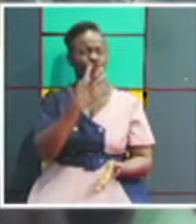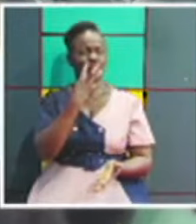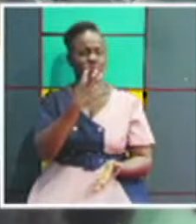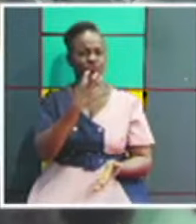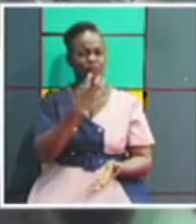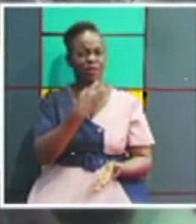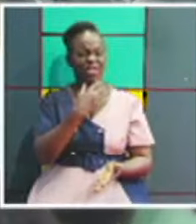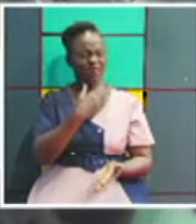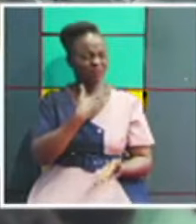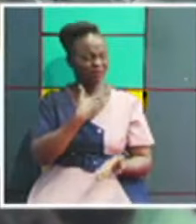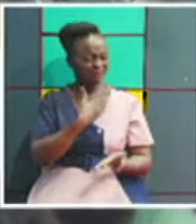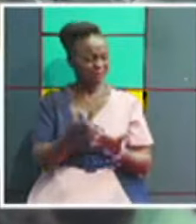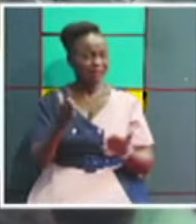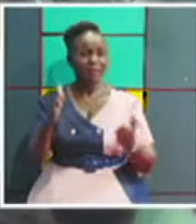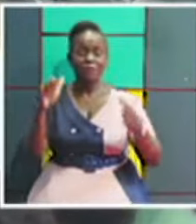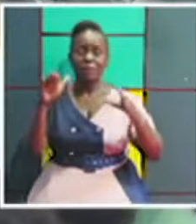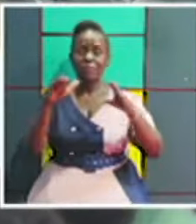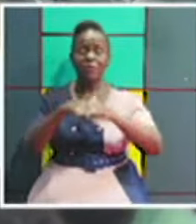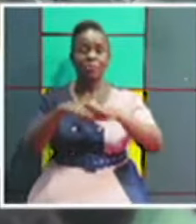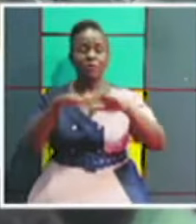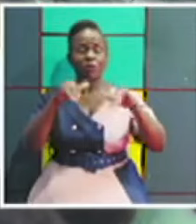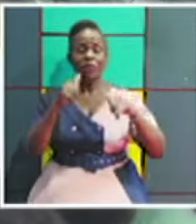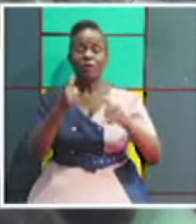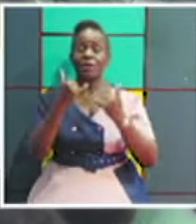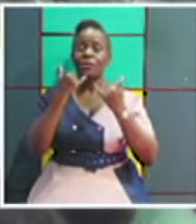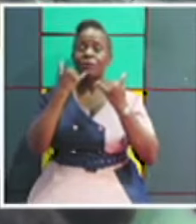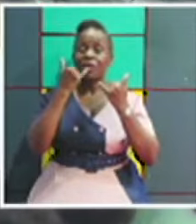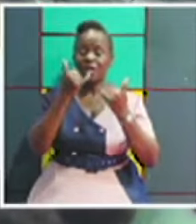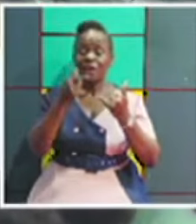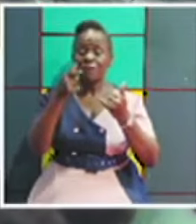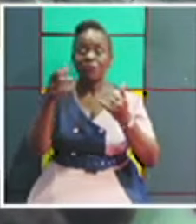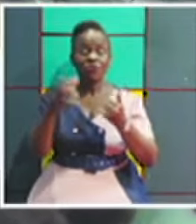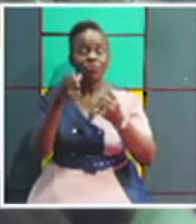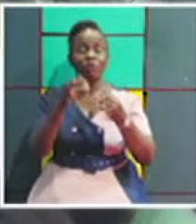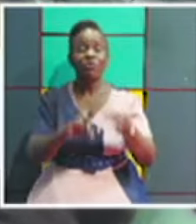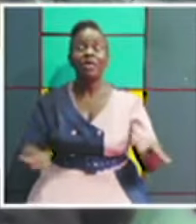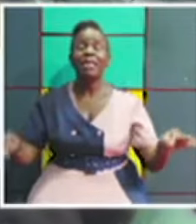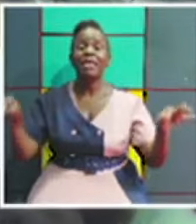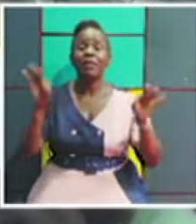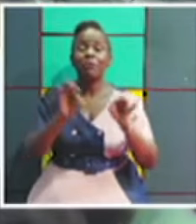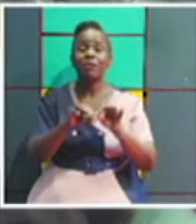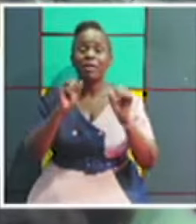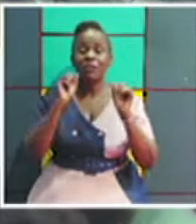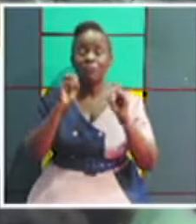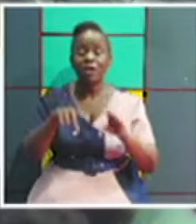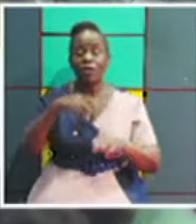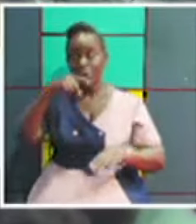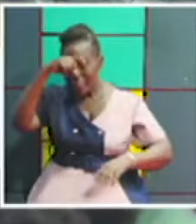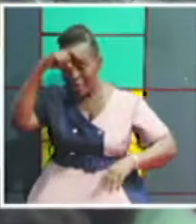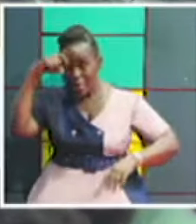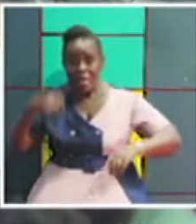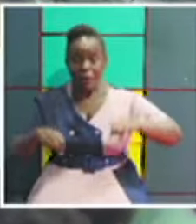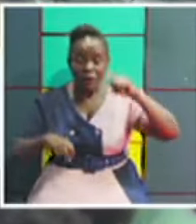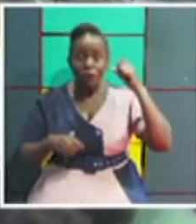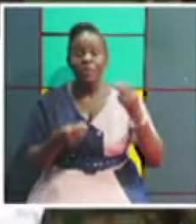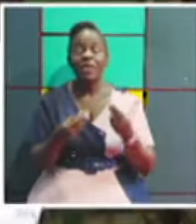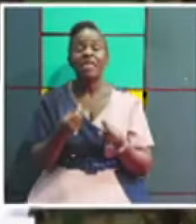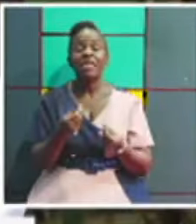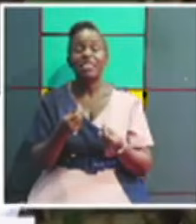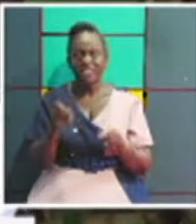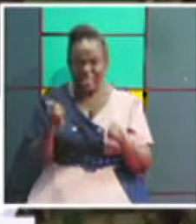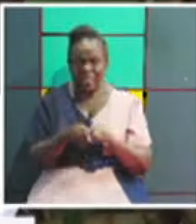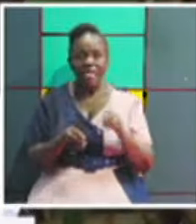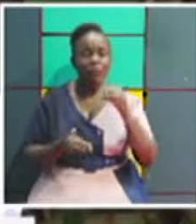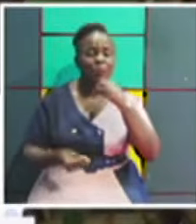ba Palaamenti bw'ategeezezza nti tebakyalina mugaso okuggyako okukuŋŋaanya ensimbi nga beenyigira mu buli bw'enguzi.